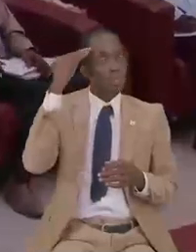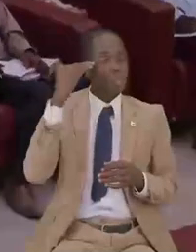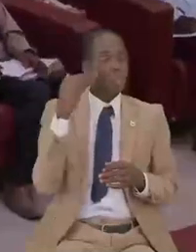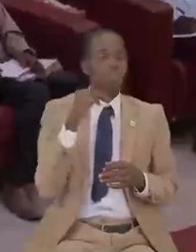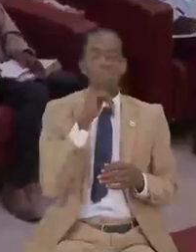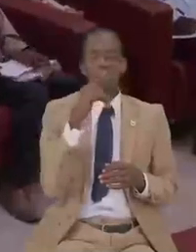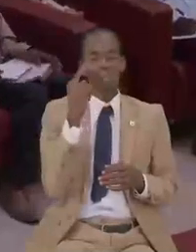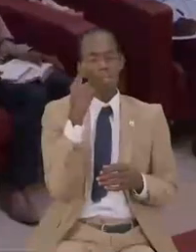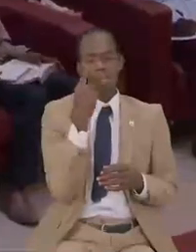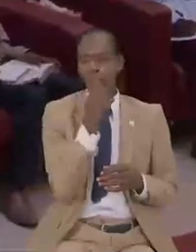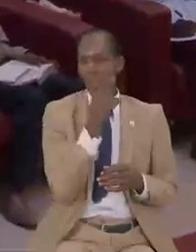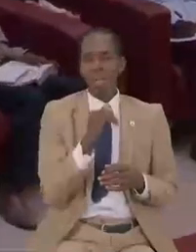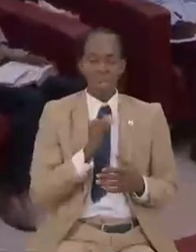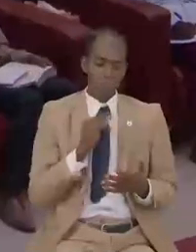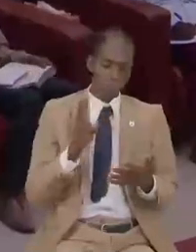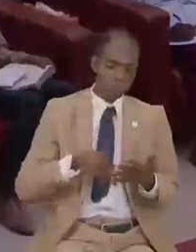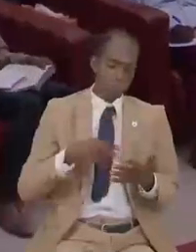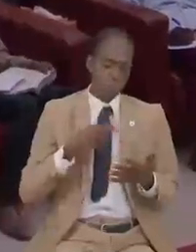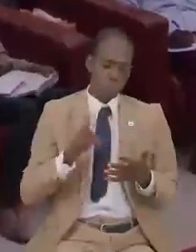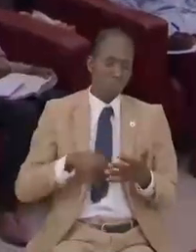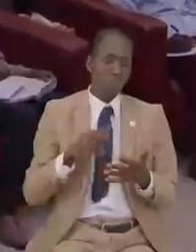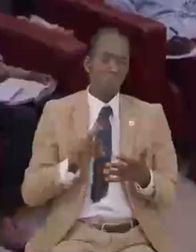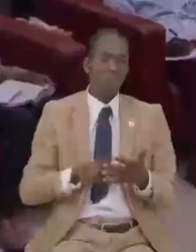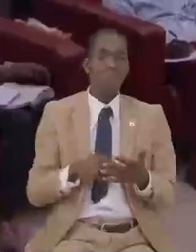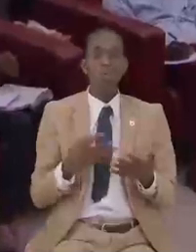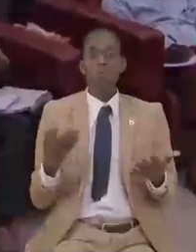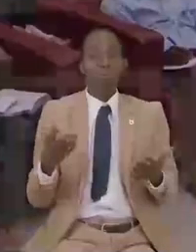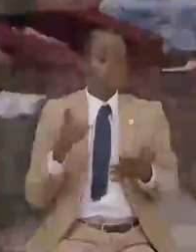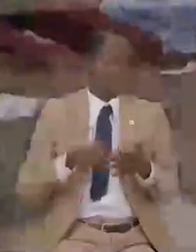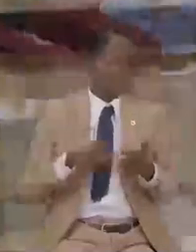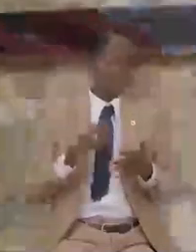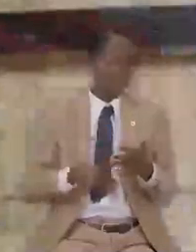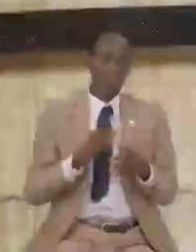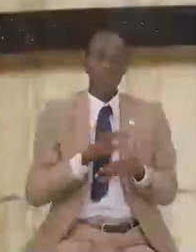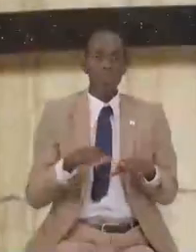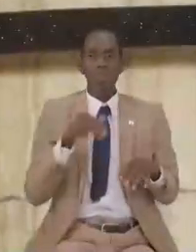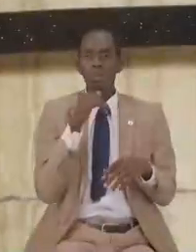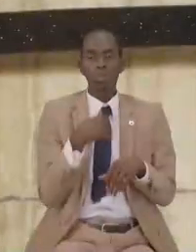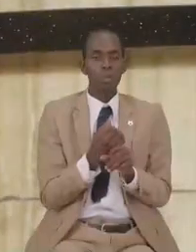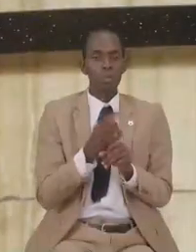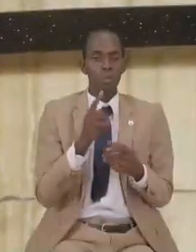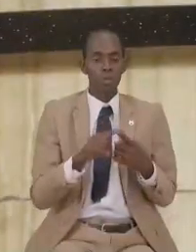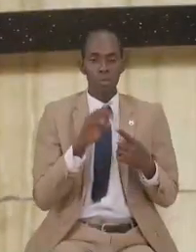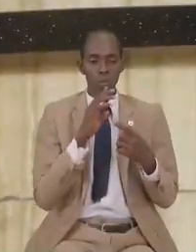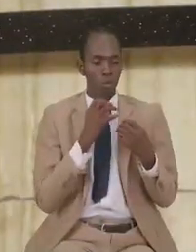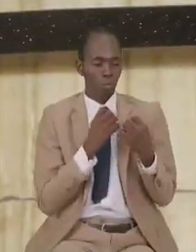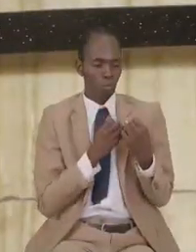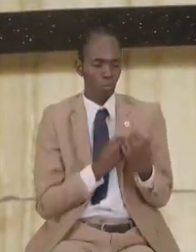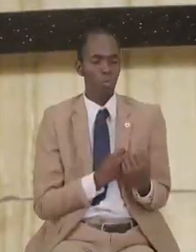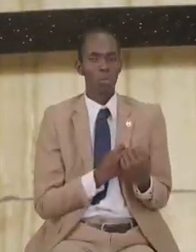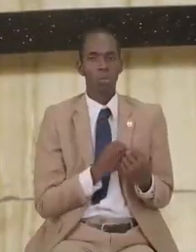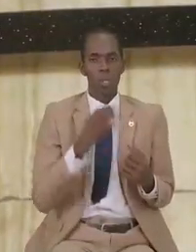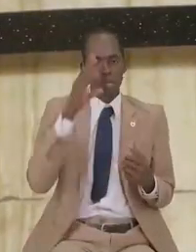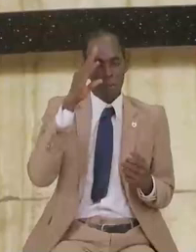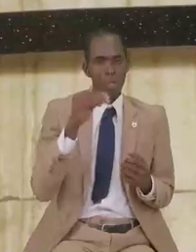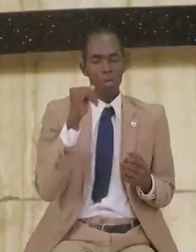Ce ne sont pas les yeux qui lisent. Cela ne fait pas d'un homme une personne ferme, courageuse, une